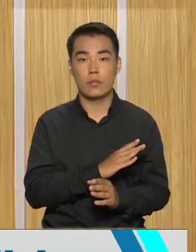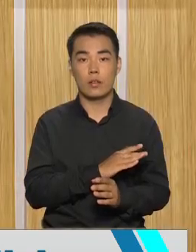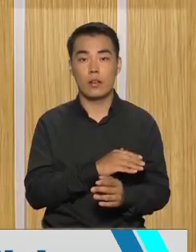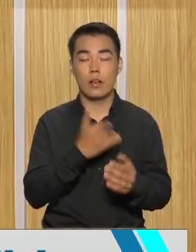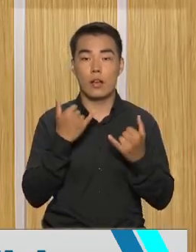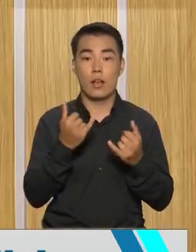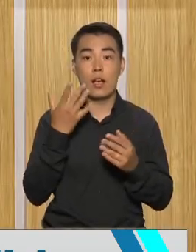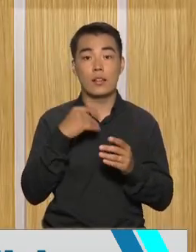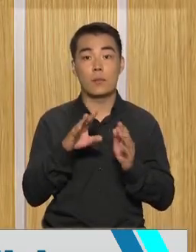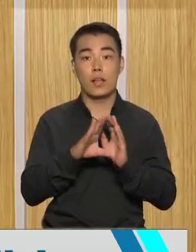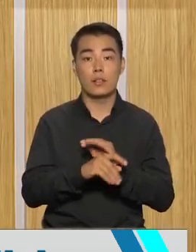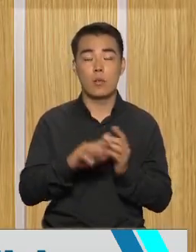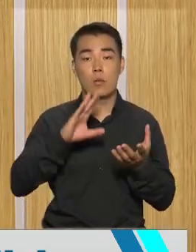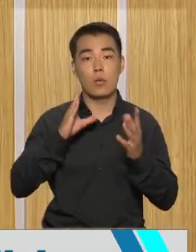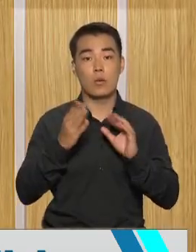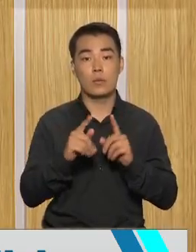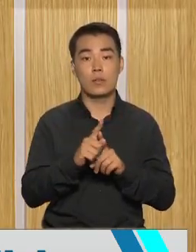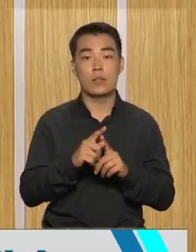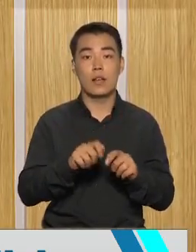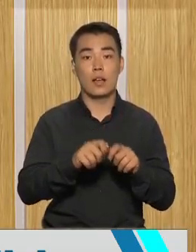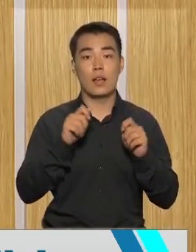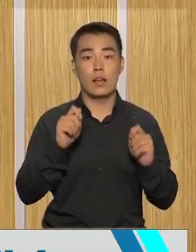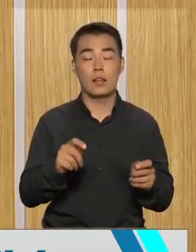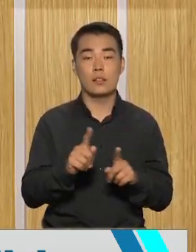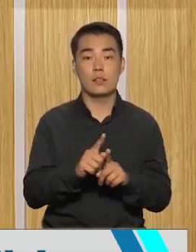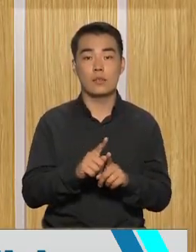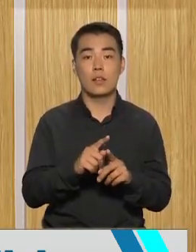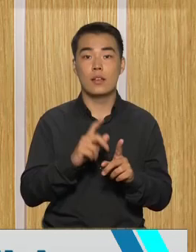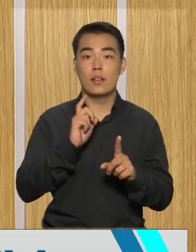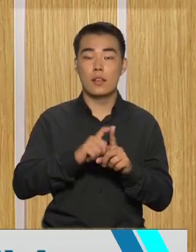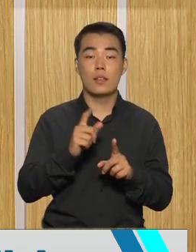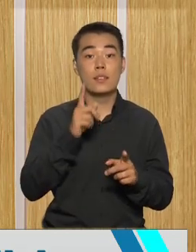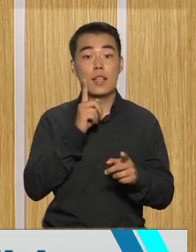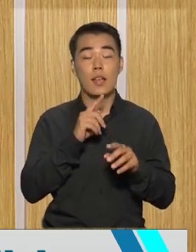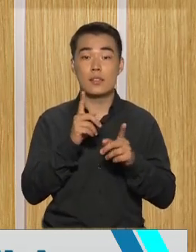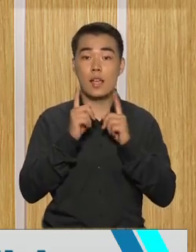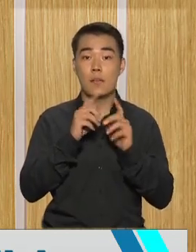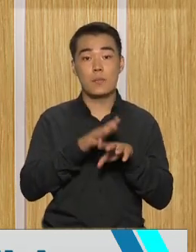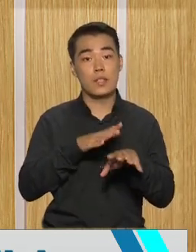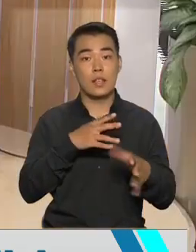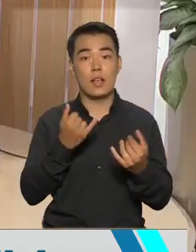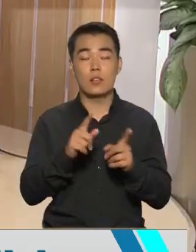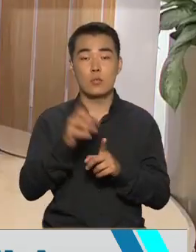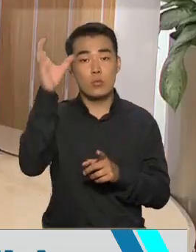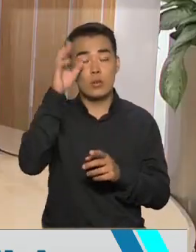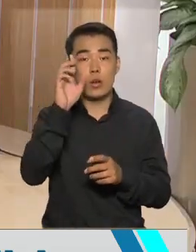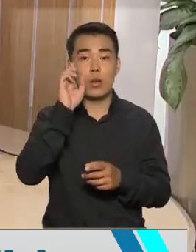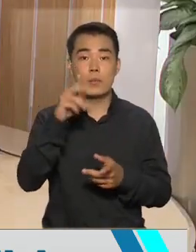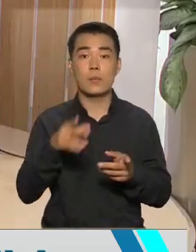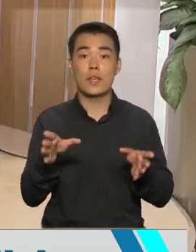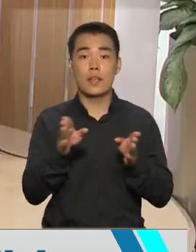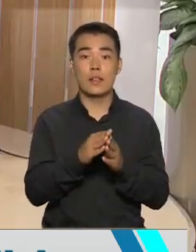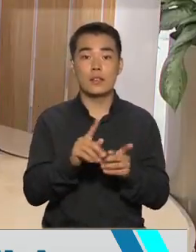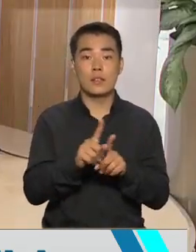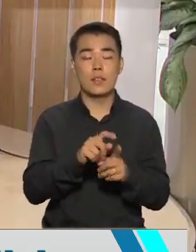Андан соң өзүңөр билесиңер 2021 жылы Стамбулдагы саммитте түрк мамлекеттеринин уюму болуп